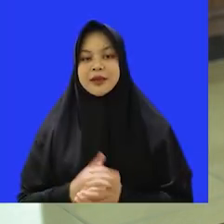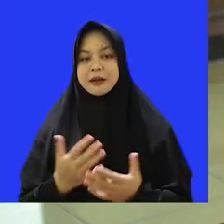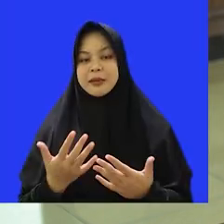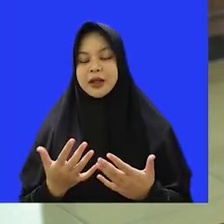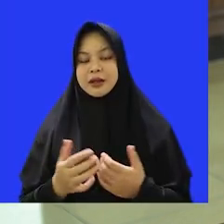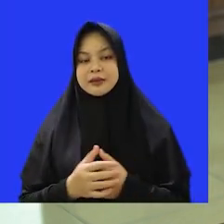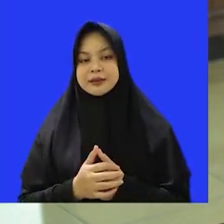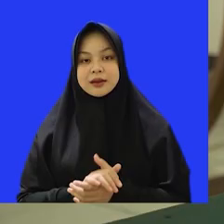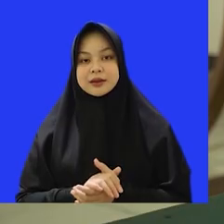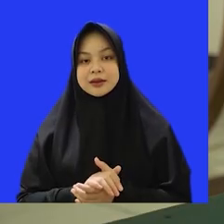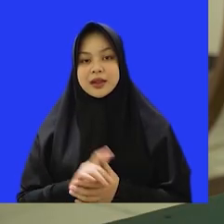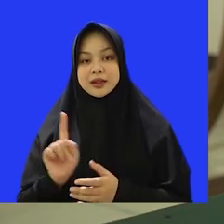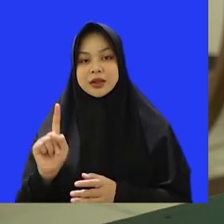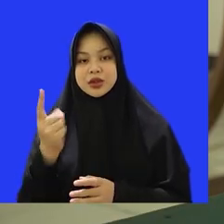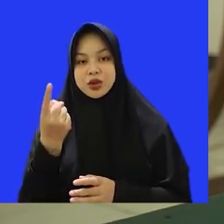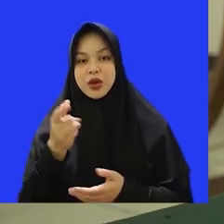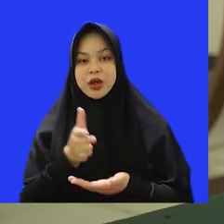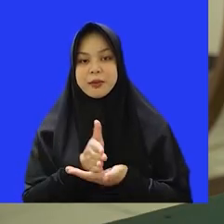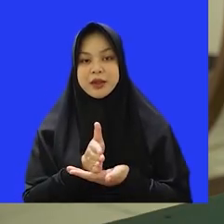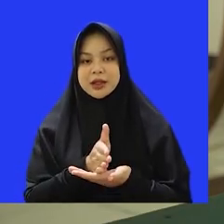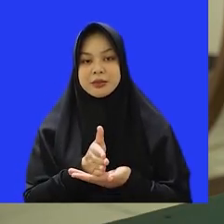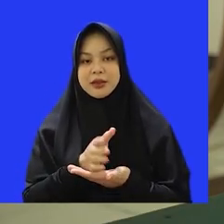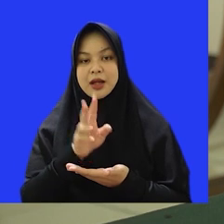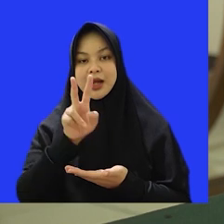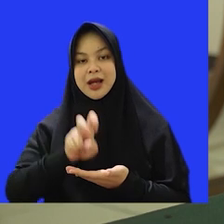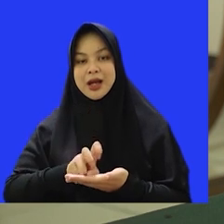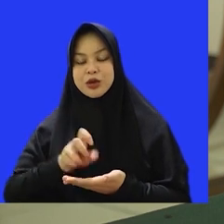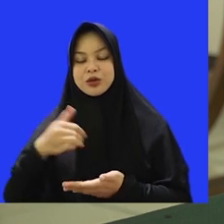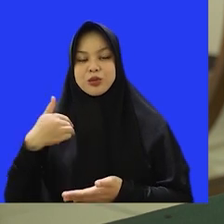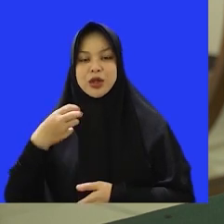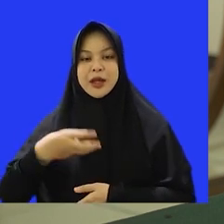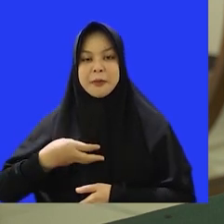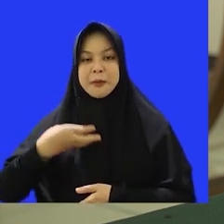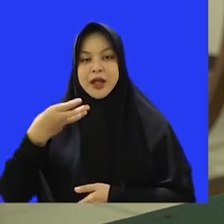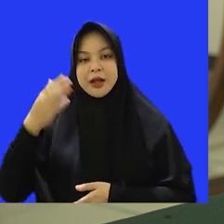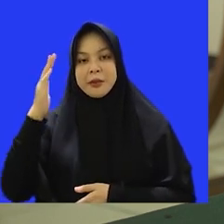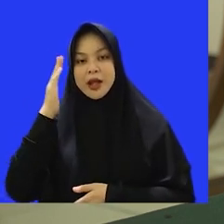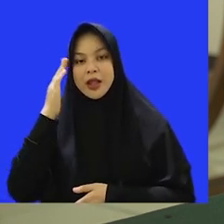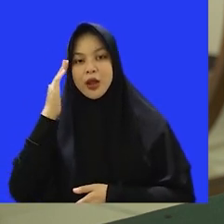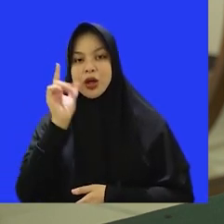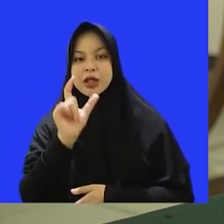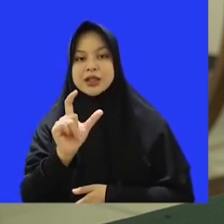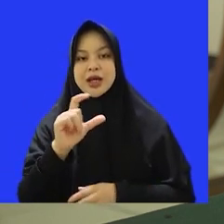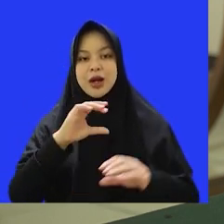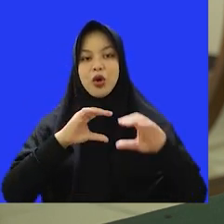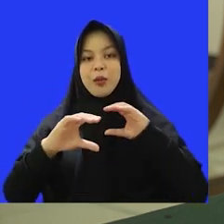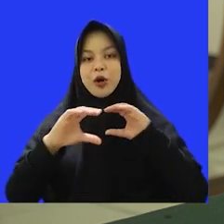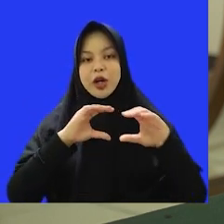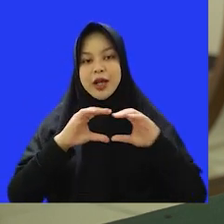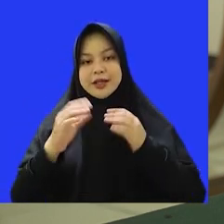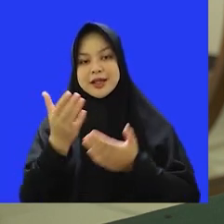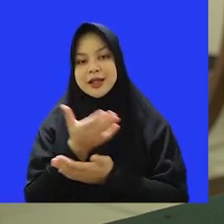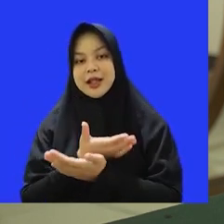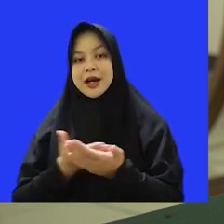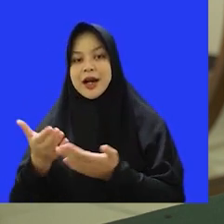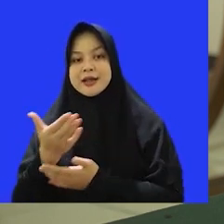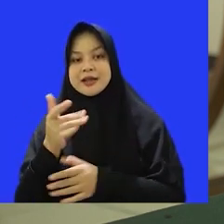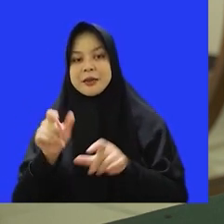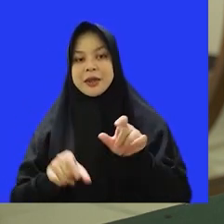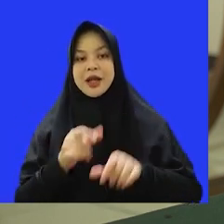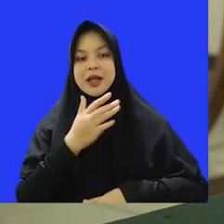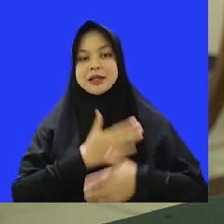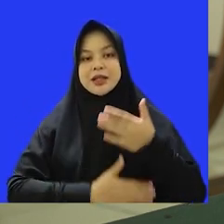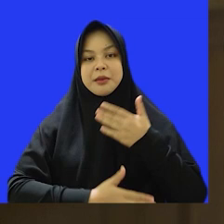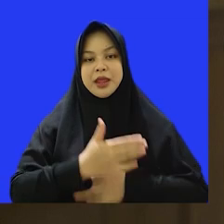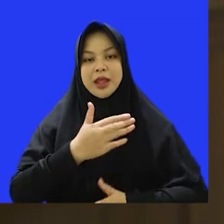Gimana? Seorang penerjemah harus punya empati, mengetahui cara komunikasi dan interaksi